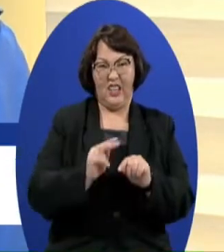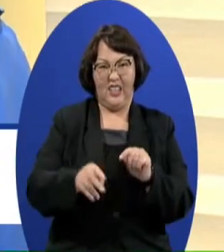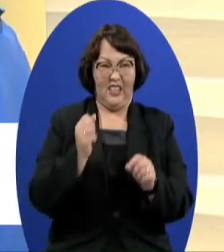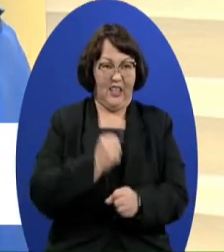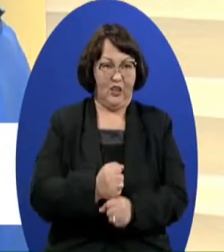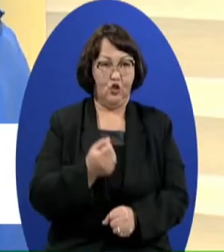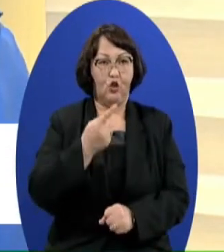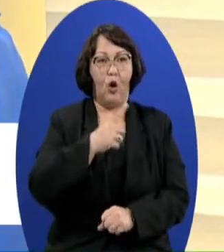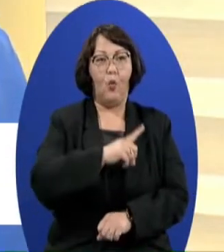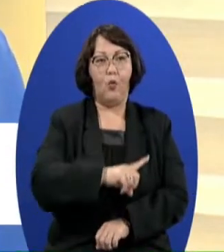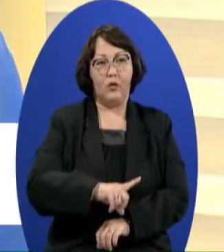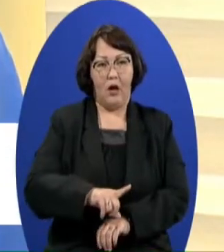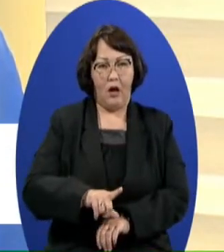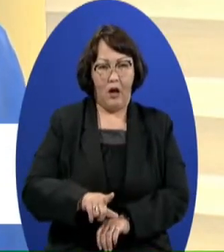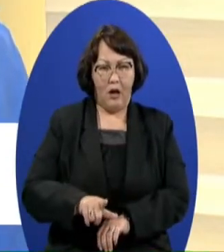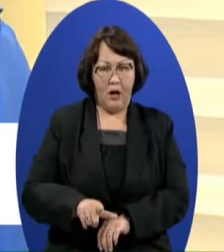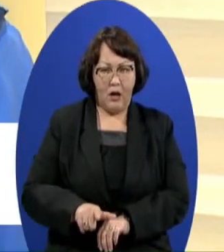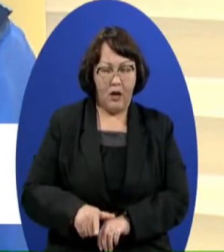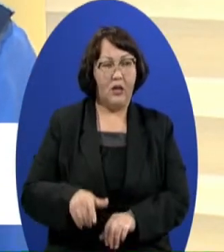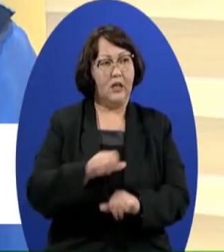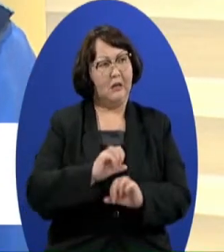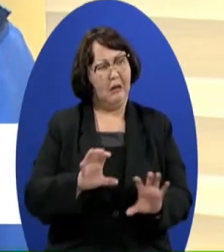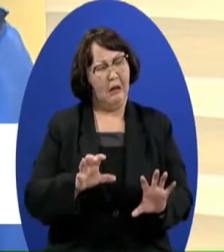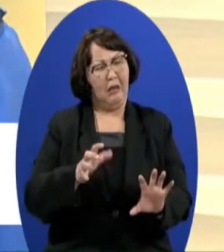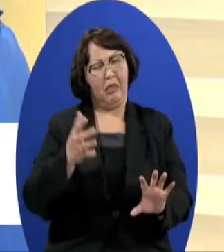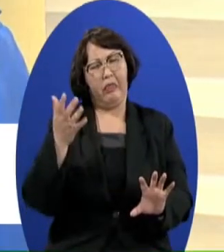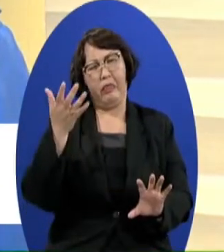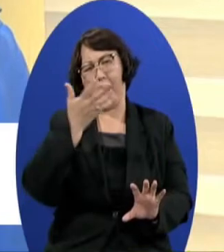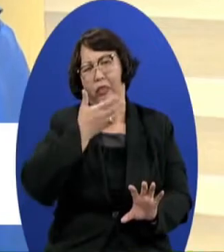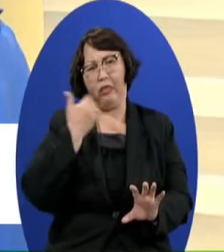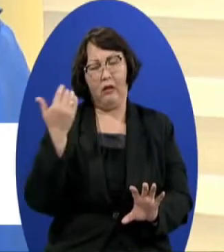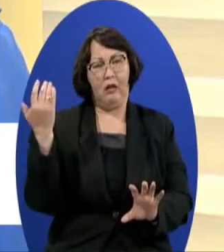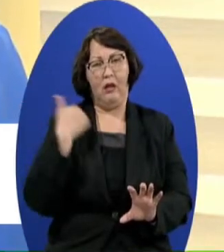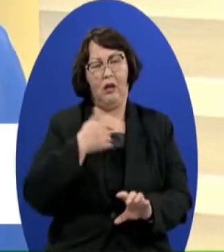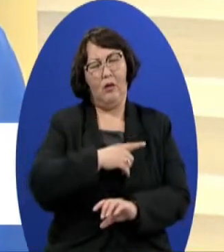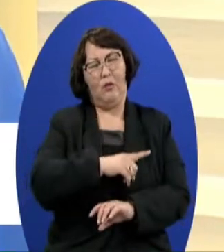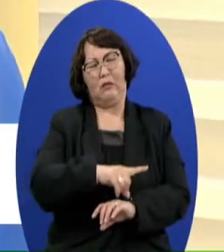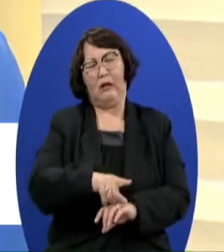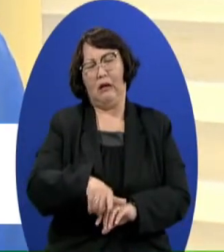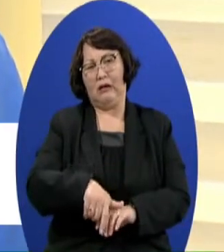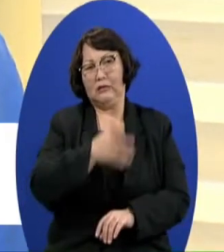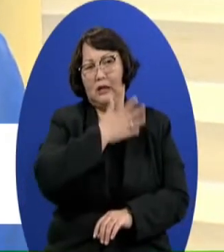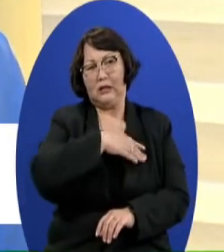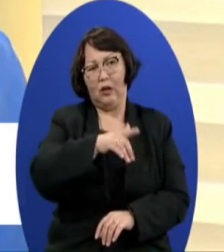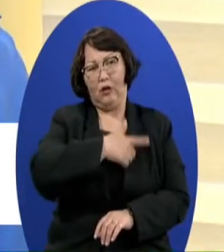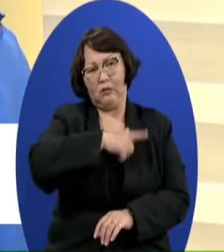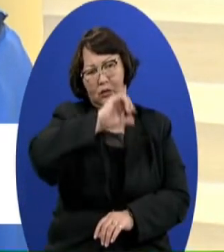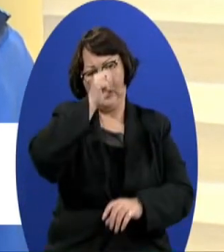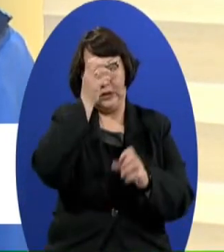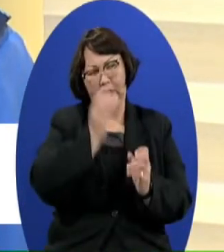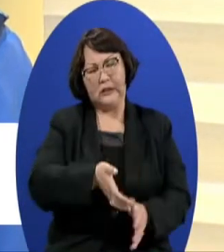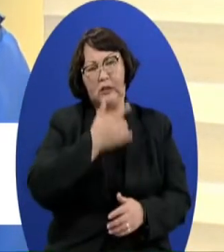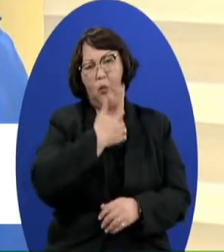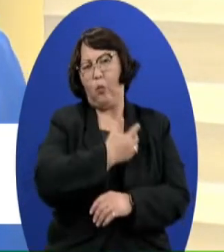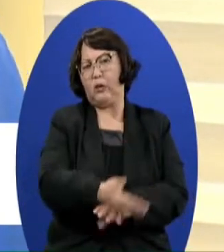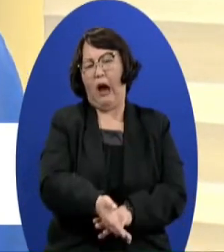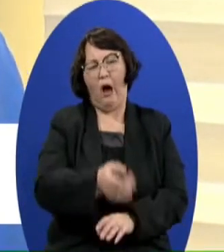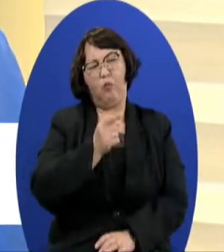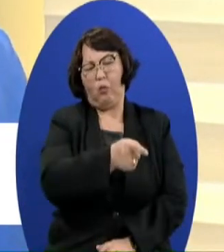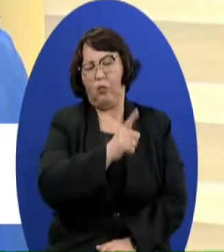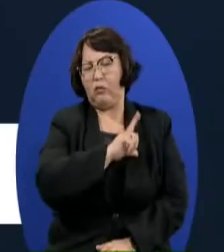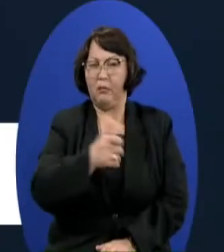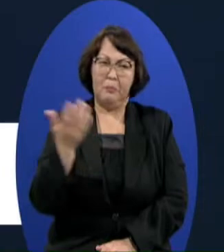явах хандлагатай байдаг. За энийг иргэд мэнд буруугаар ойлгож цагдаагийн байгууллага өргөтлөгөөмд шийдэхгүй байна. Цаг хугацаа алдаж чинь удаан шалгаж чинь гэсэн